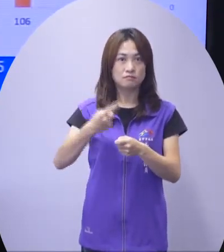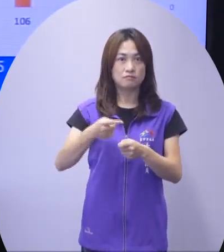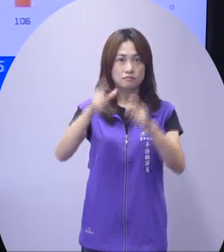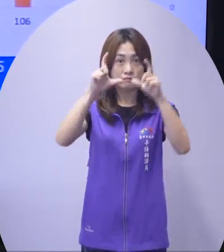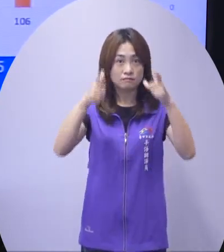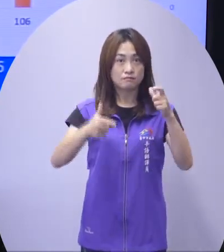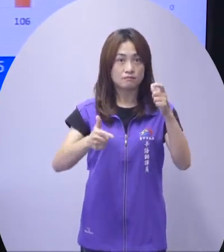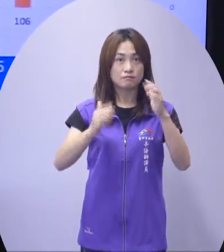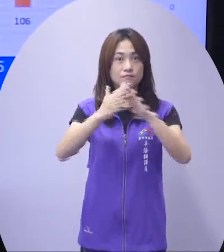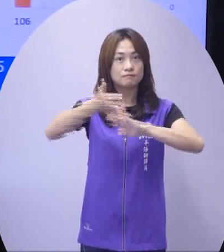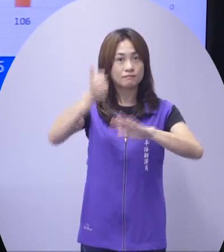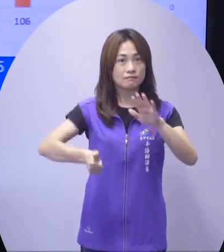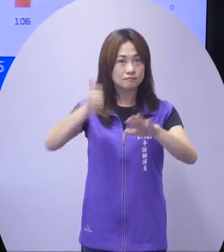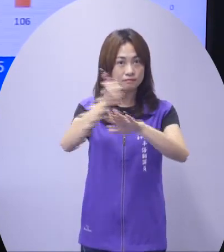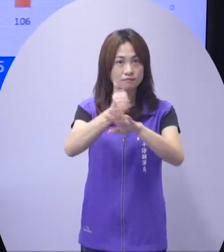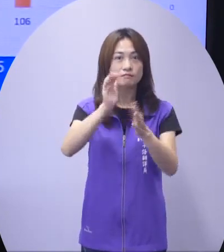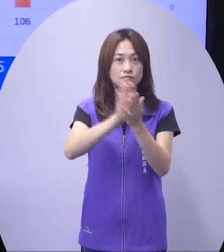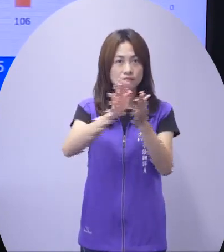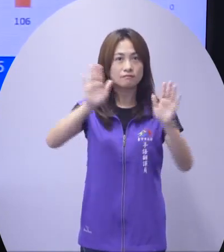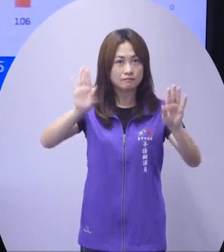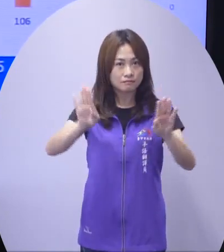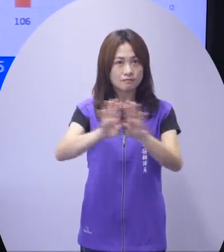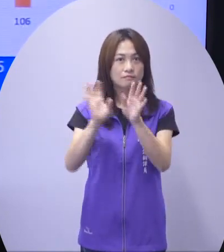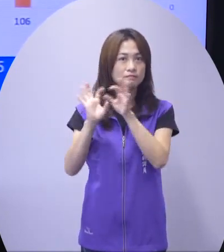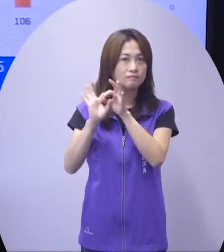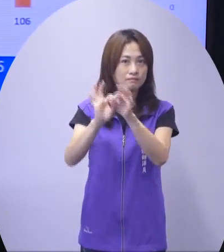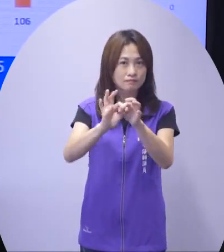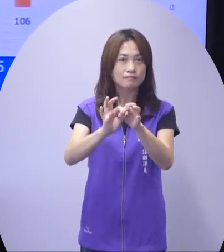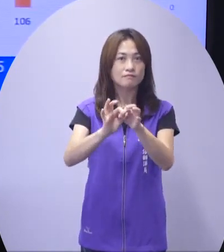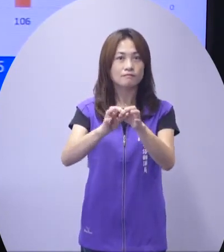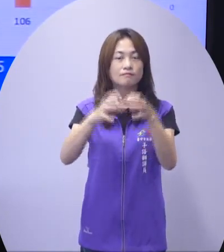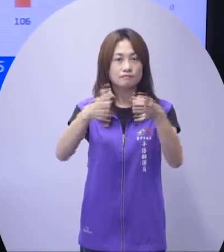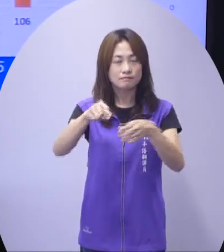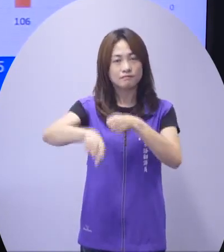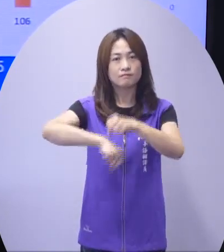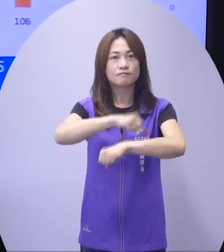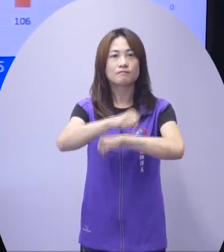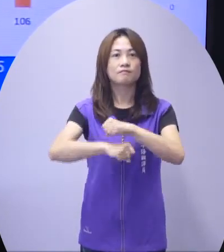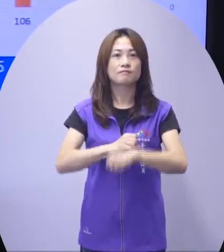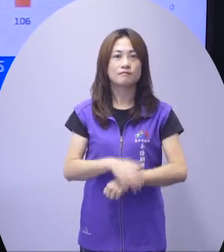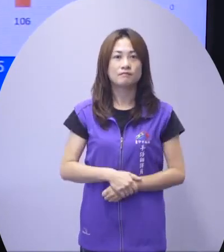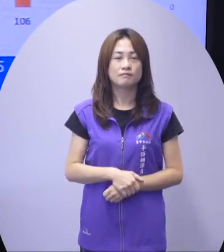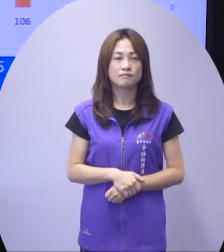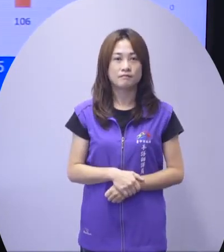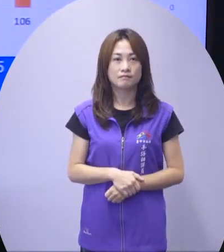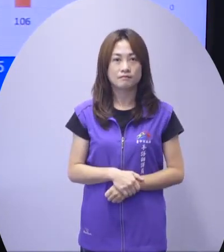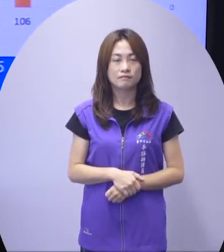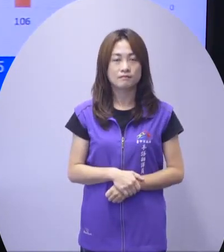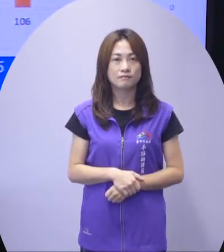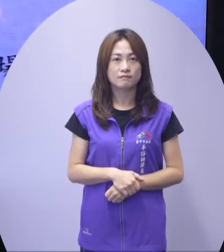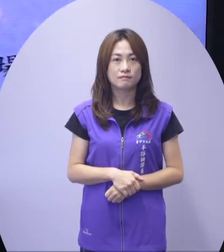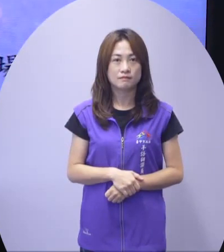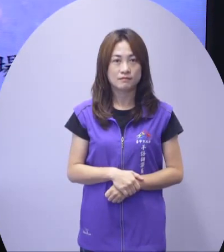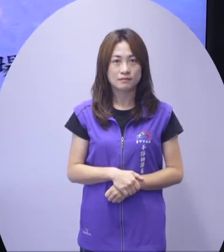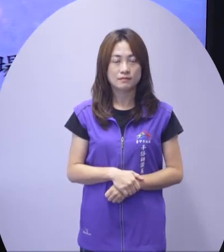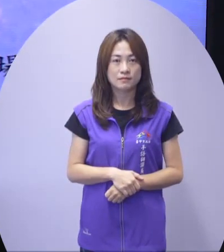新竹华海的办理，所以从去年108年才开始恢复这样的一个华海的一个举办。